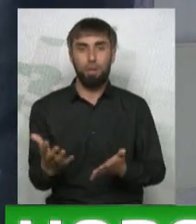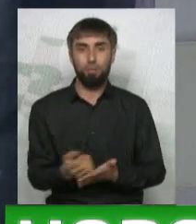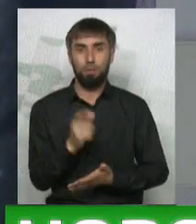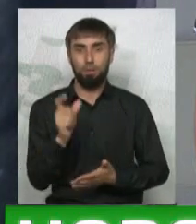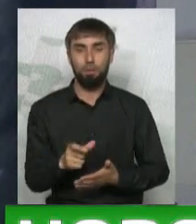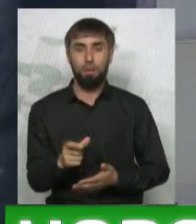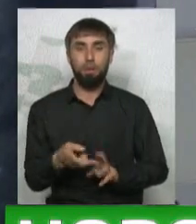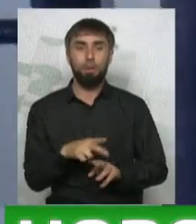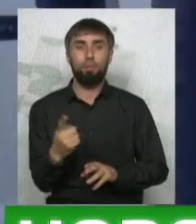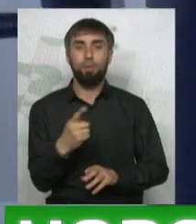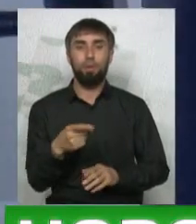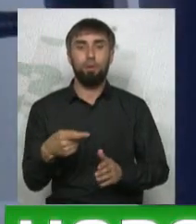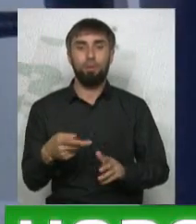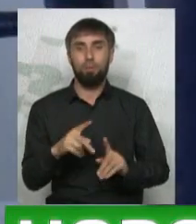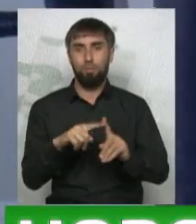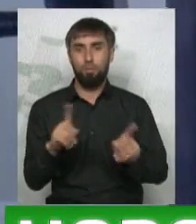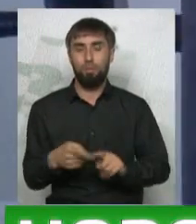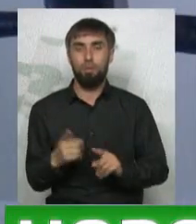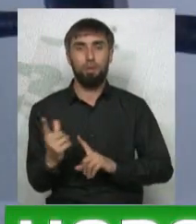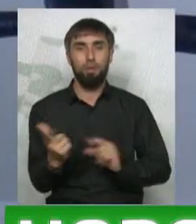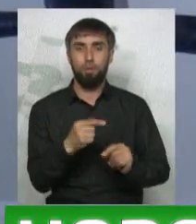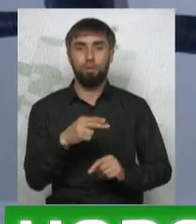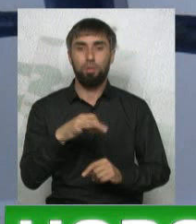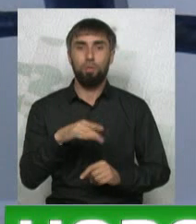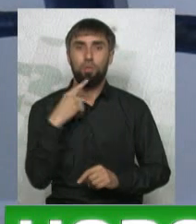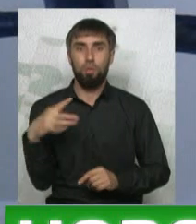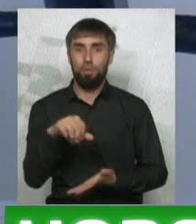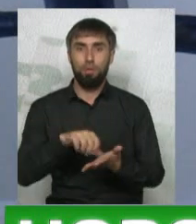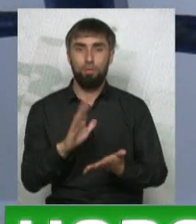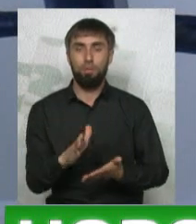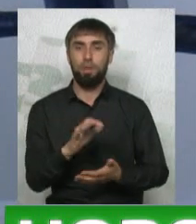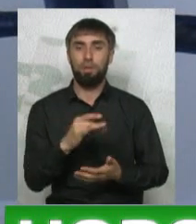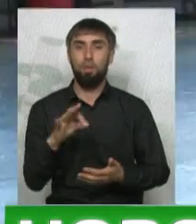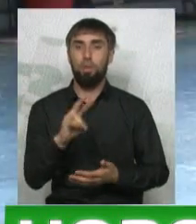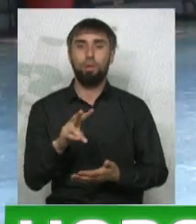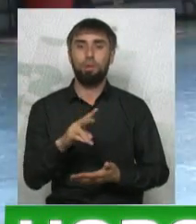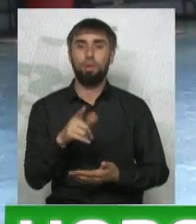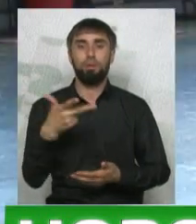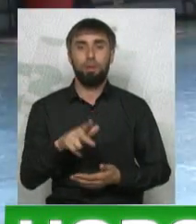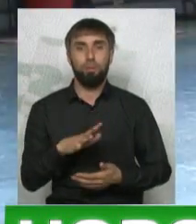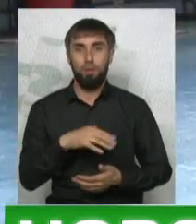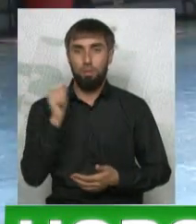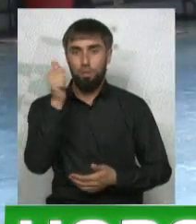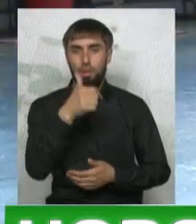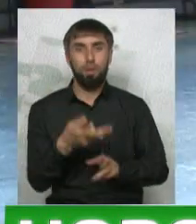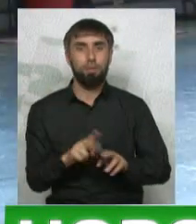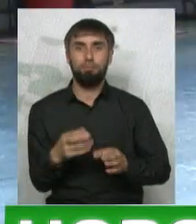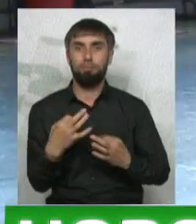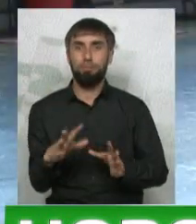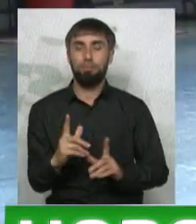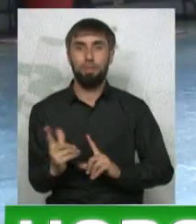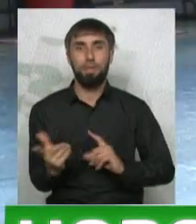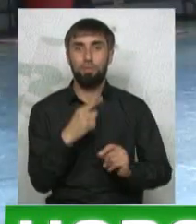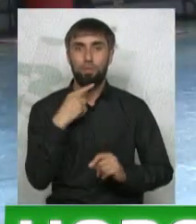оппонентом. Это его первая путевка на чемпионат России. В прошлом году на состязании СКФО он занял третье место. Это не позволило отобраться